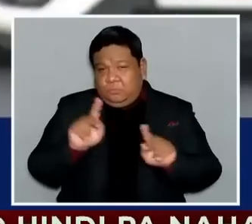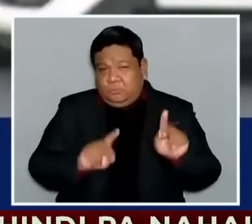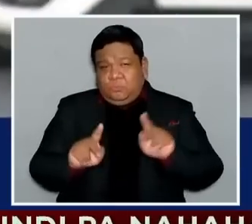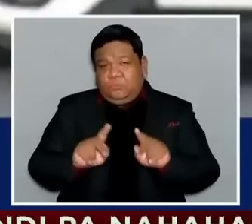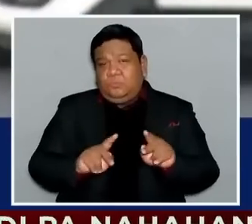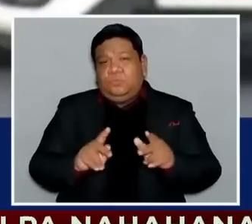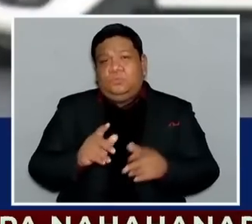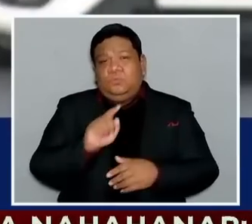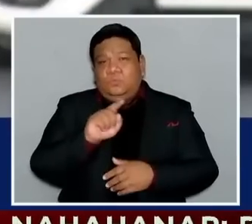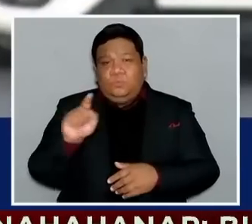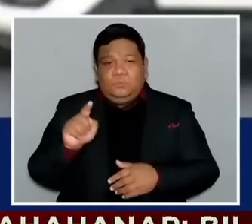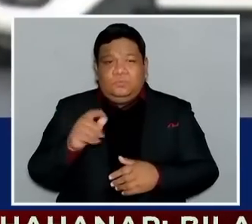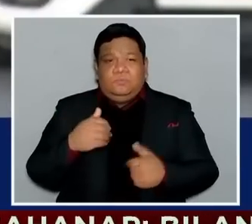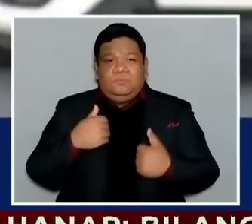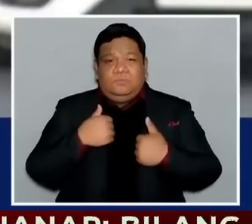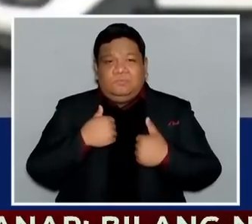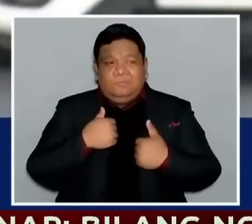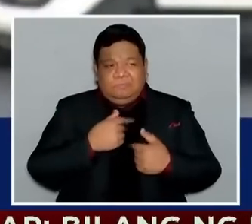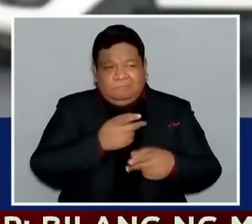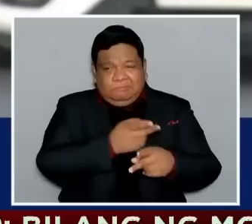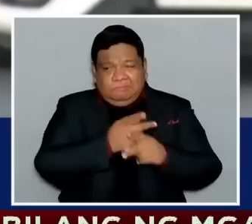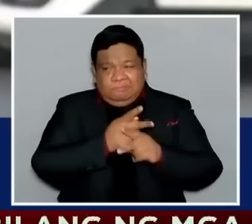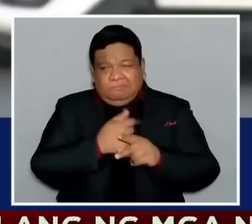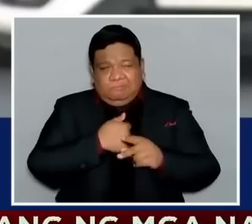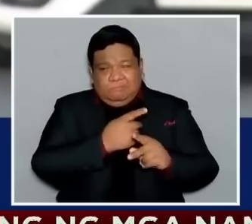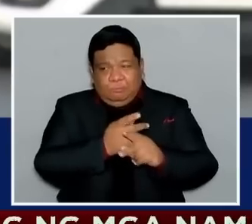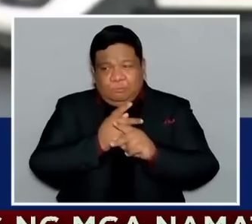Inuutang ko po para magkaroon lahat kami ng katuparang